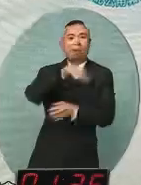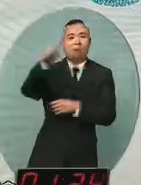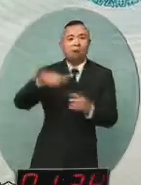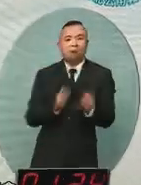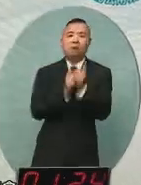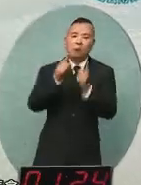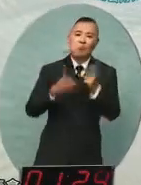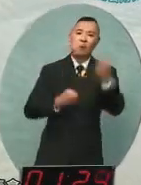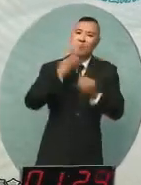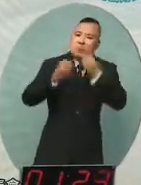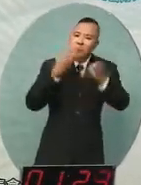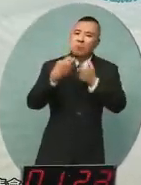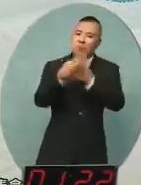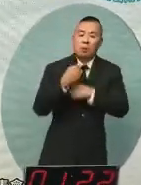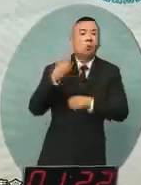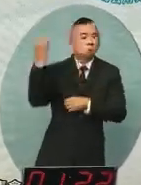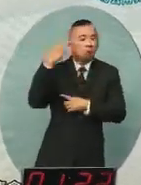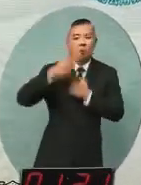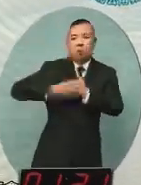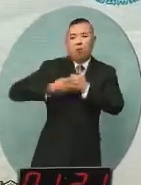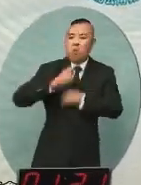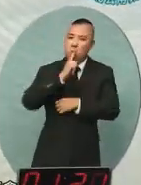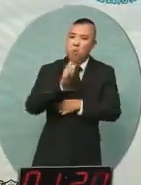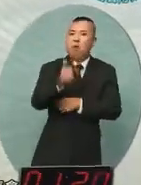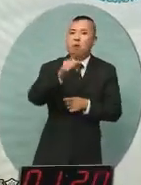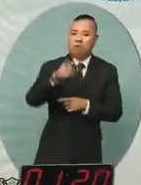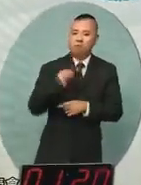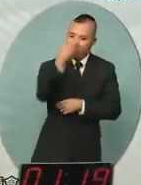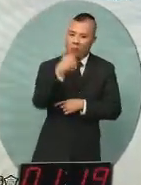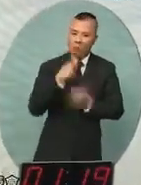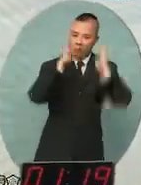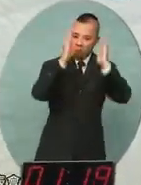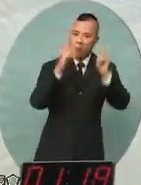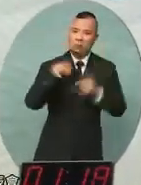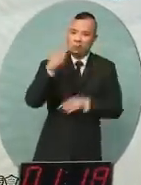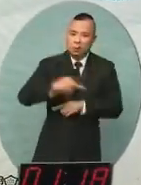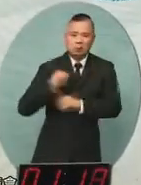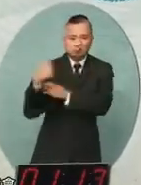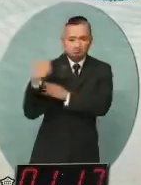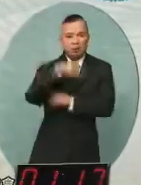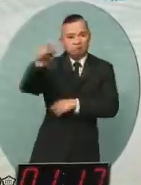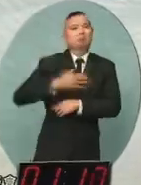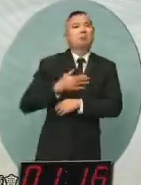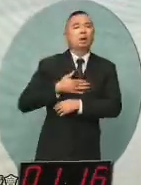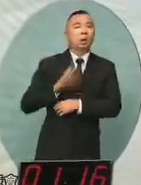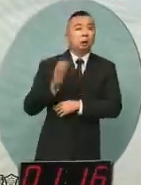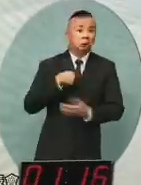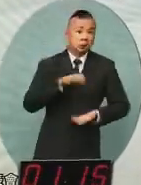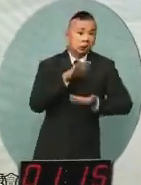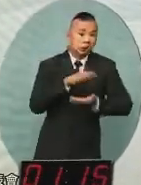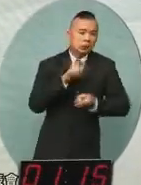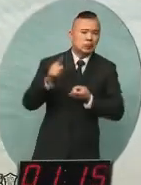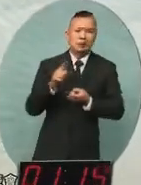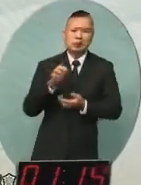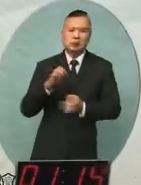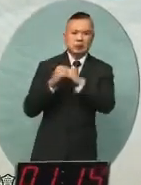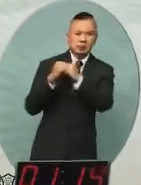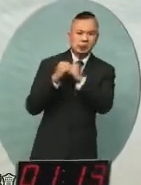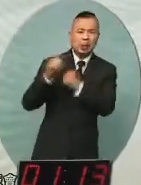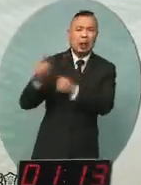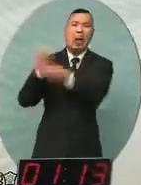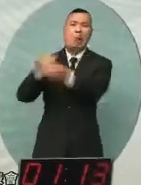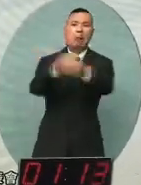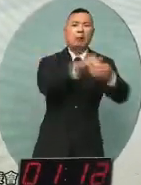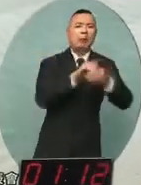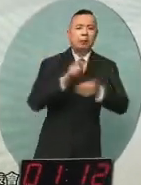回馈跟意见哦，那当然我听到的很多都是正向的哦，都是看得到倩萍的认真，也肯定我的努力。但是我更担心的是这个分票的效应哦，所以希望大家用选